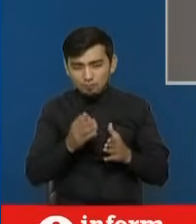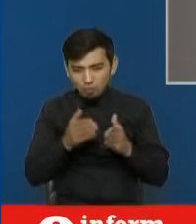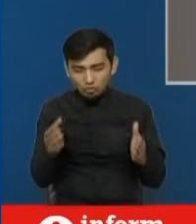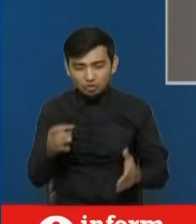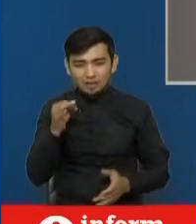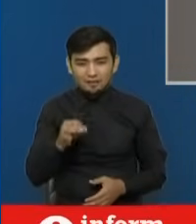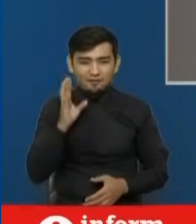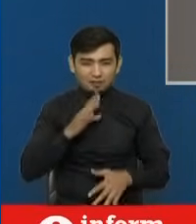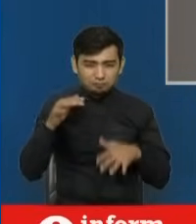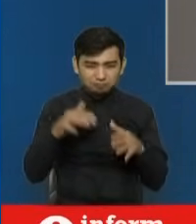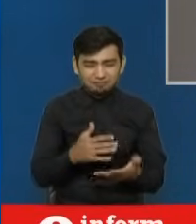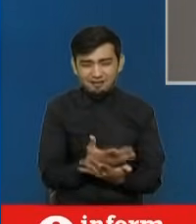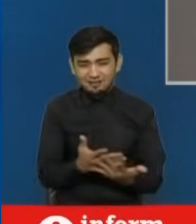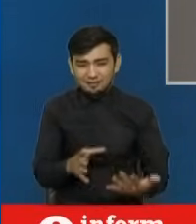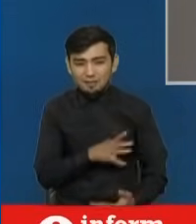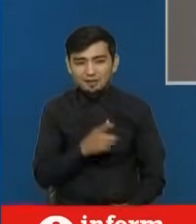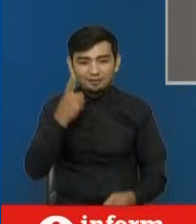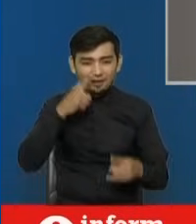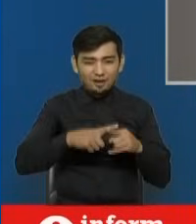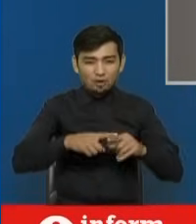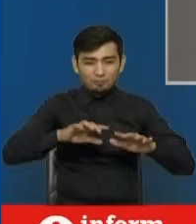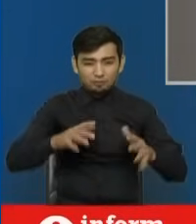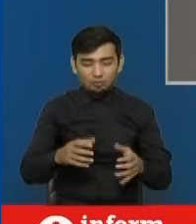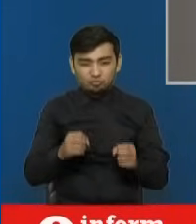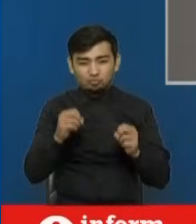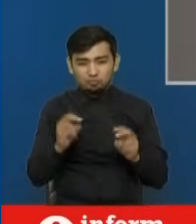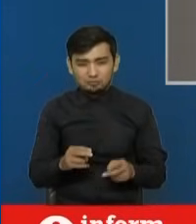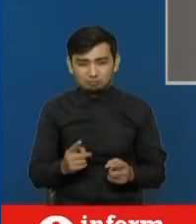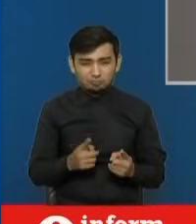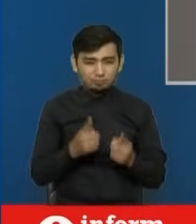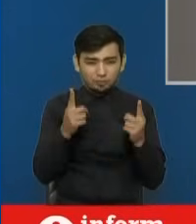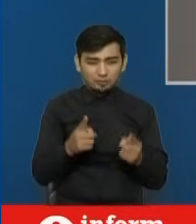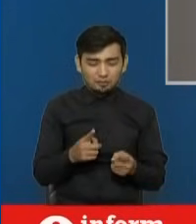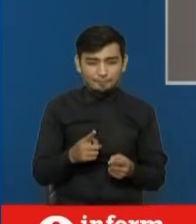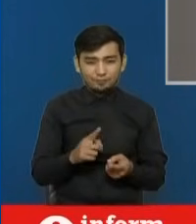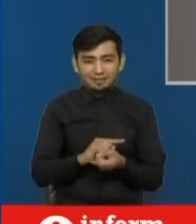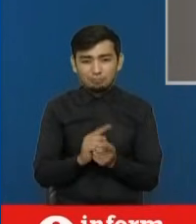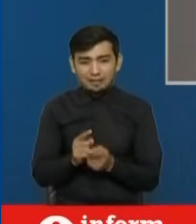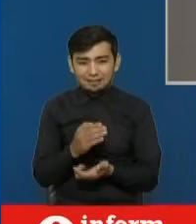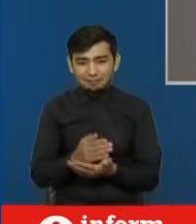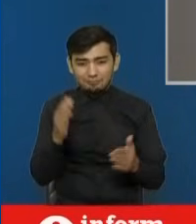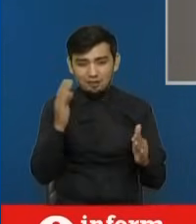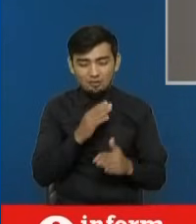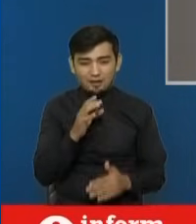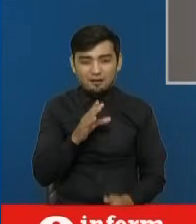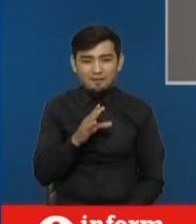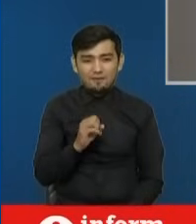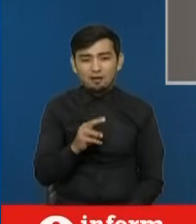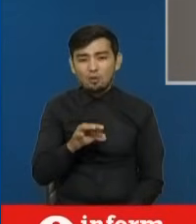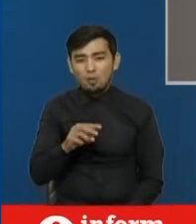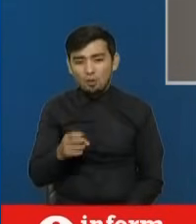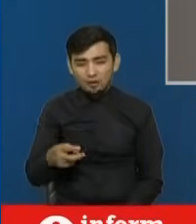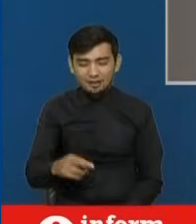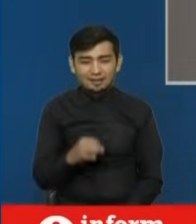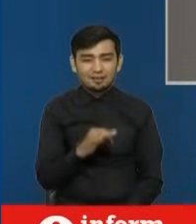и учитывая вот эти техногенные глобальные изменения в экологии а